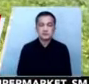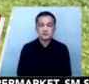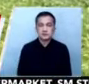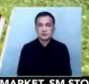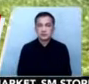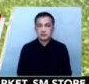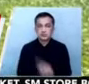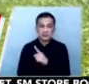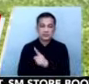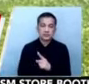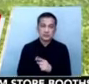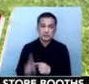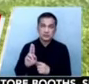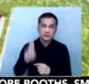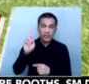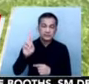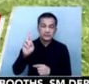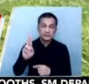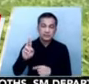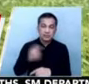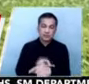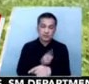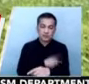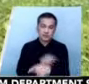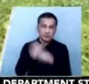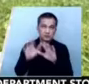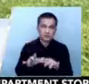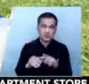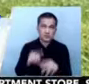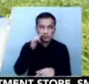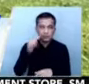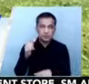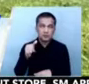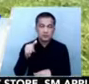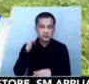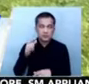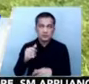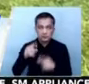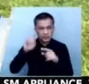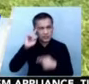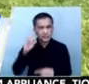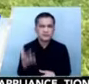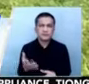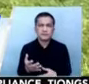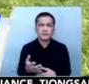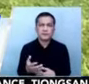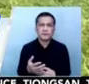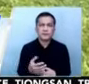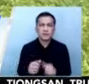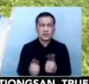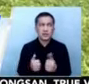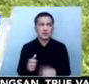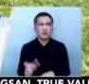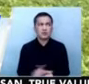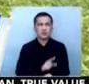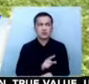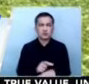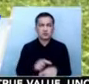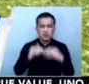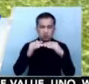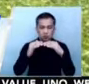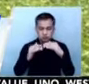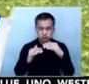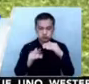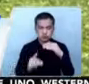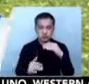ang ulan kagabi ah kaya hindi ko alam kung ah Gaano katagal bumaba yung tubig galing doon sa